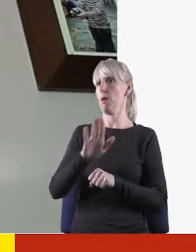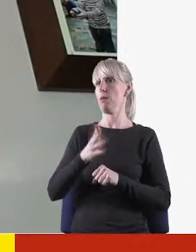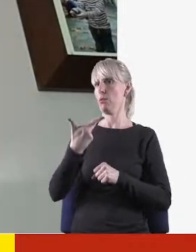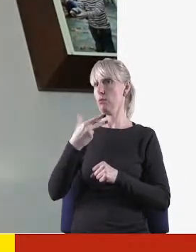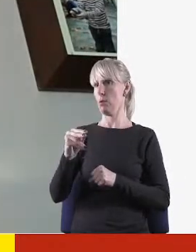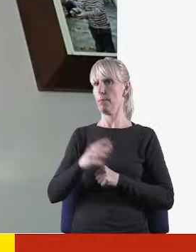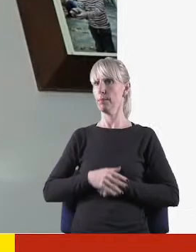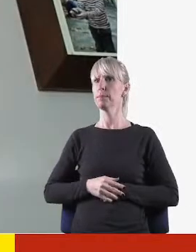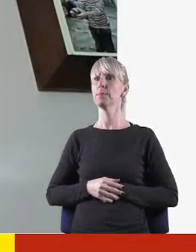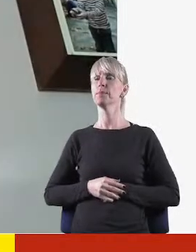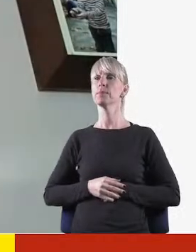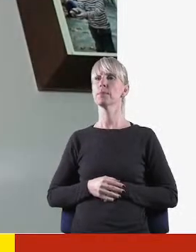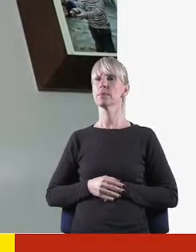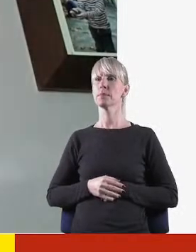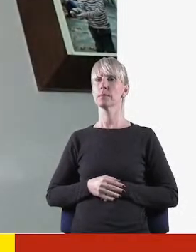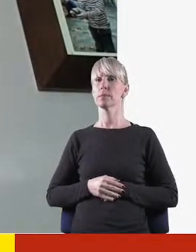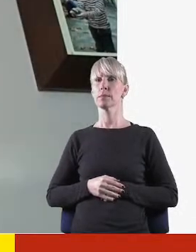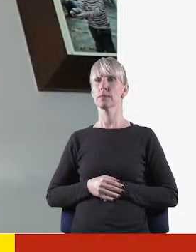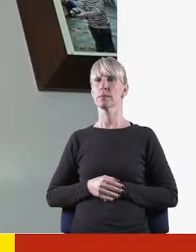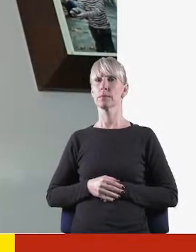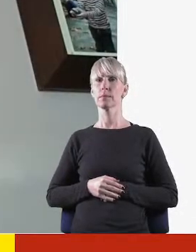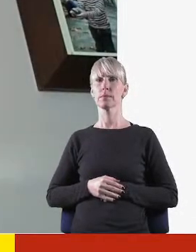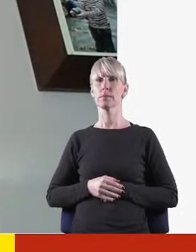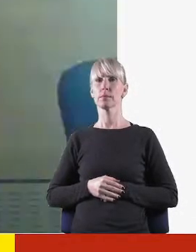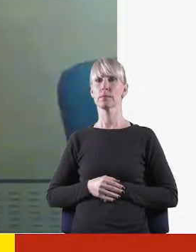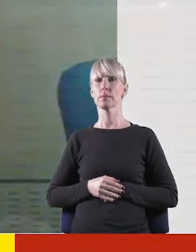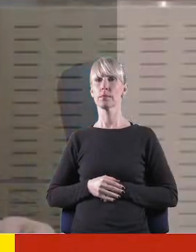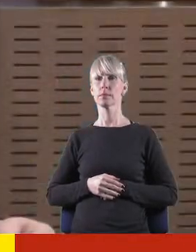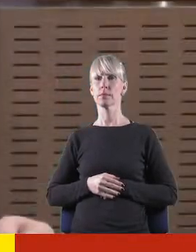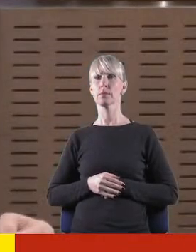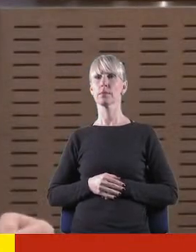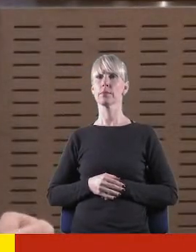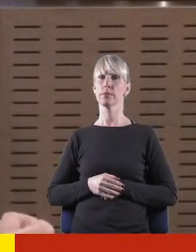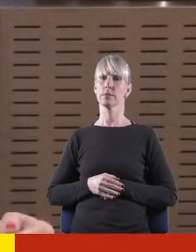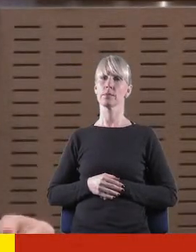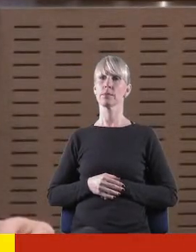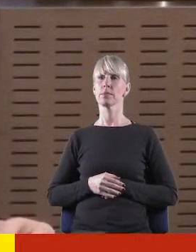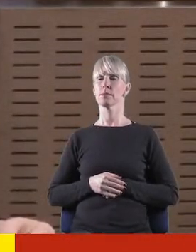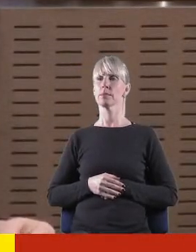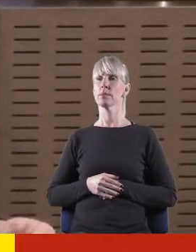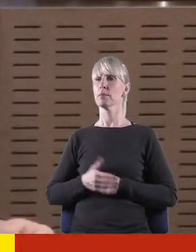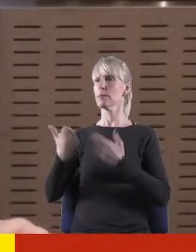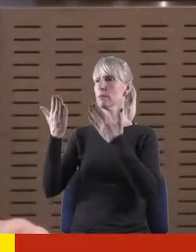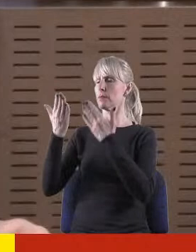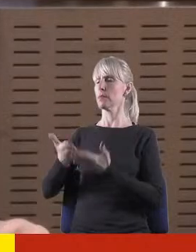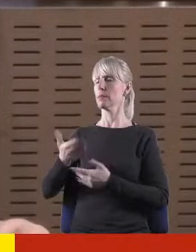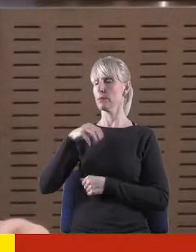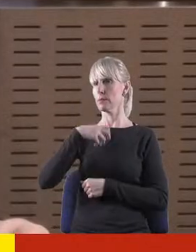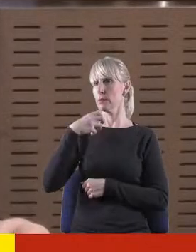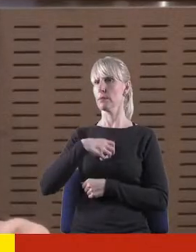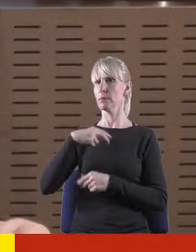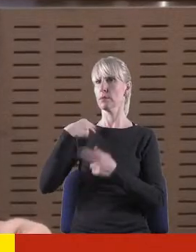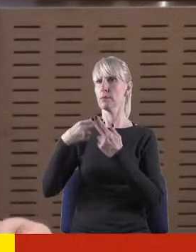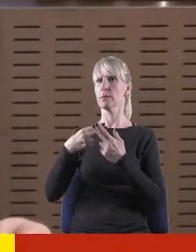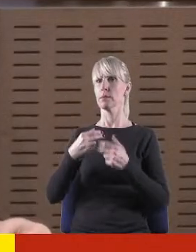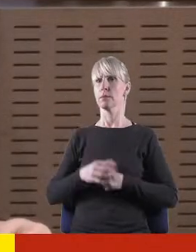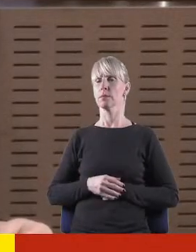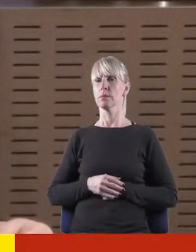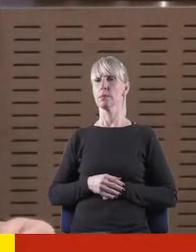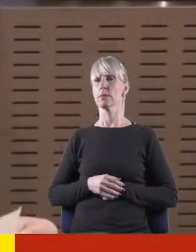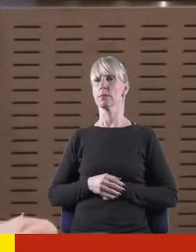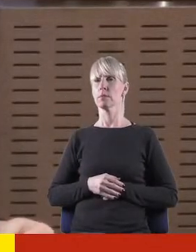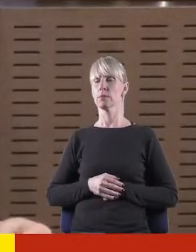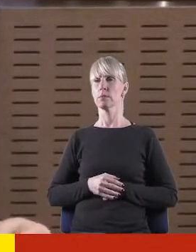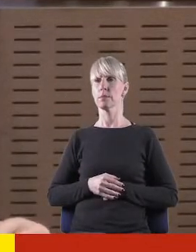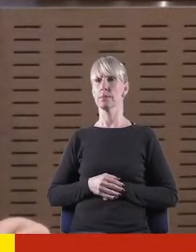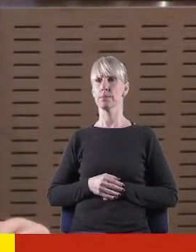bardzo. Dziękuję bardzo. Proszę bardzo, pan dyrektor, proszę odpowiedzieć pani radnej na pytania.